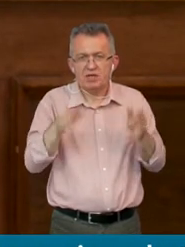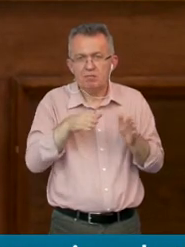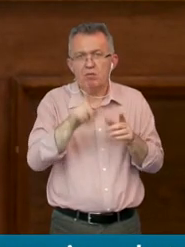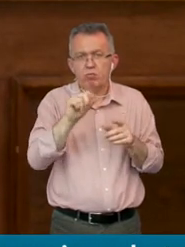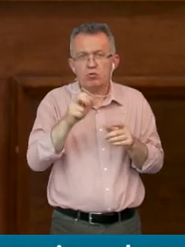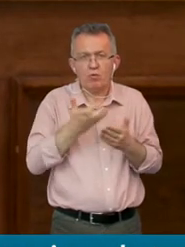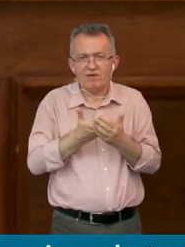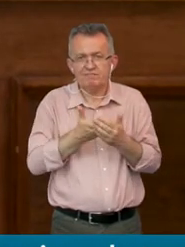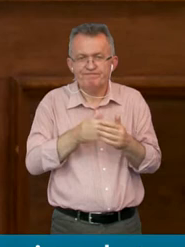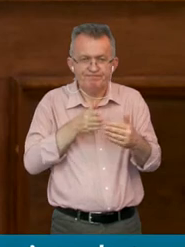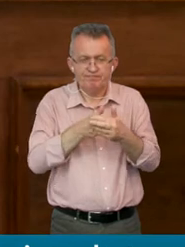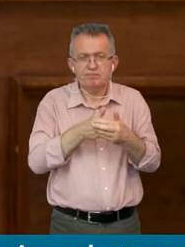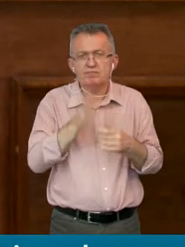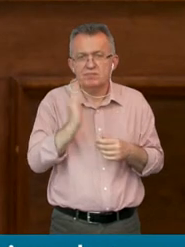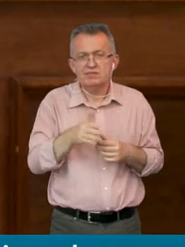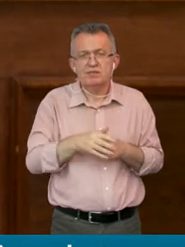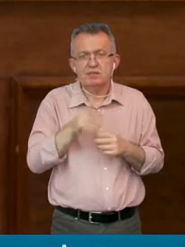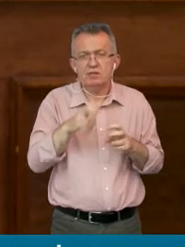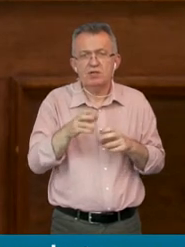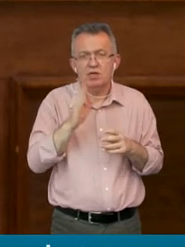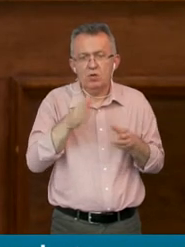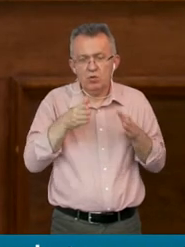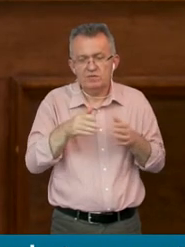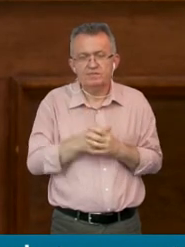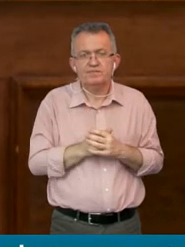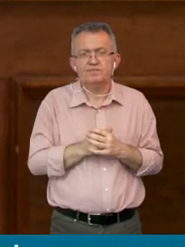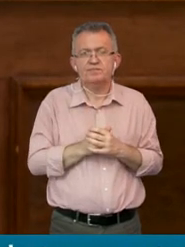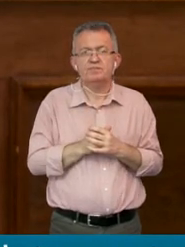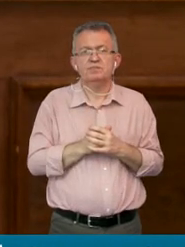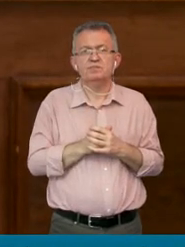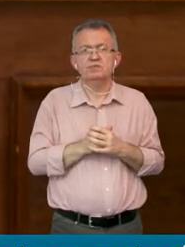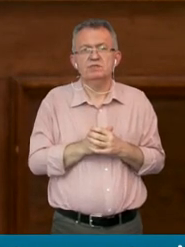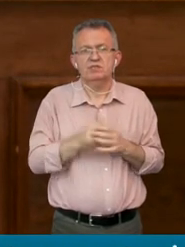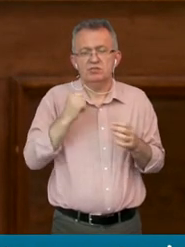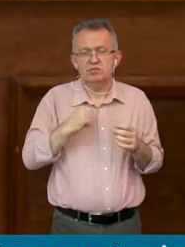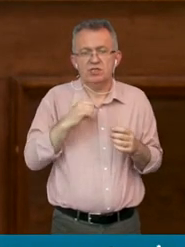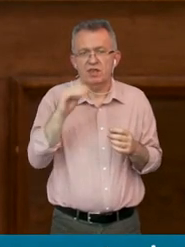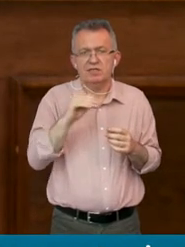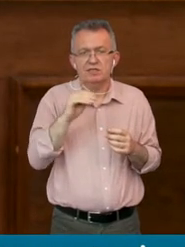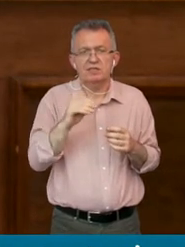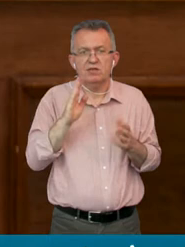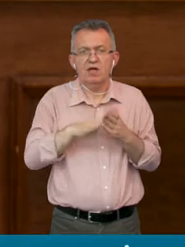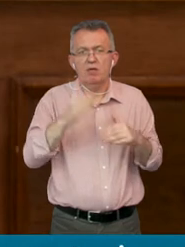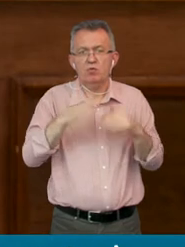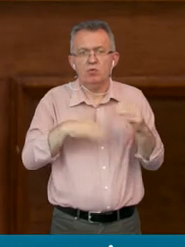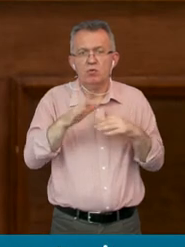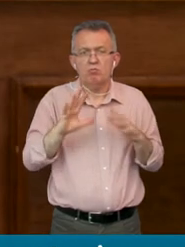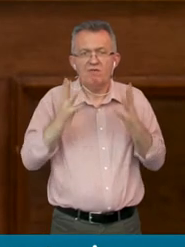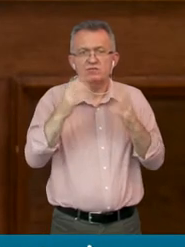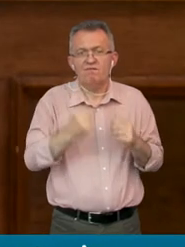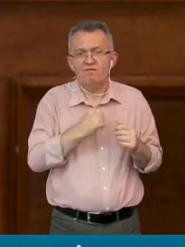realizujemy modernizację tych torowisk, a zatem i ulic. No i oczywiście czeka nas jeszcze wejście na plac budowy na Powstańców